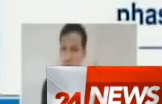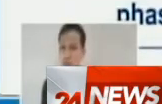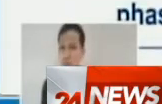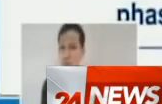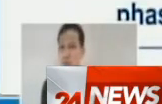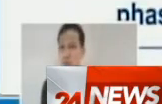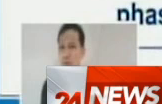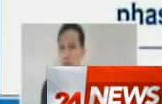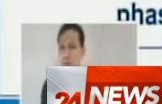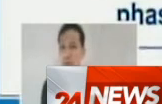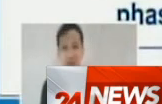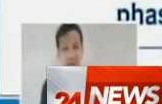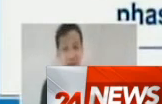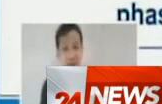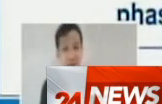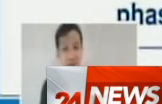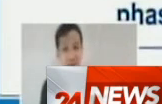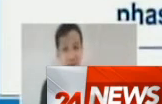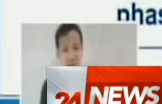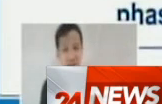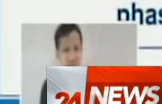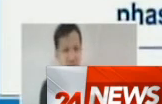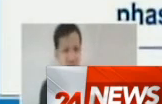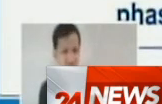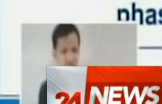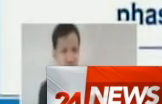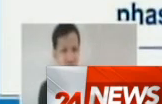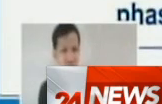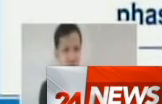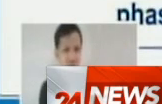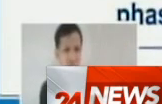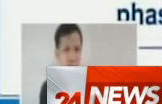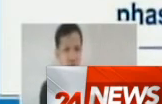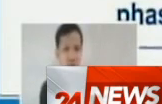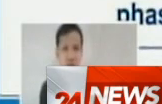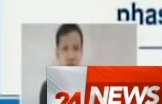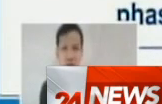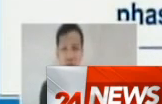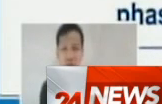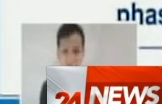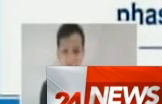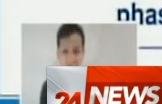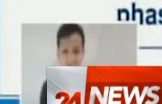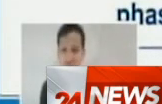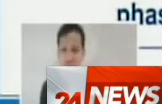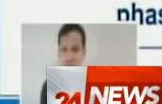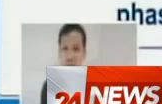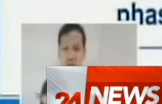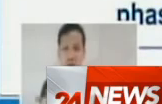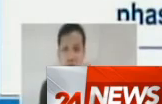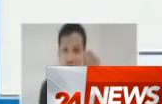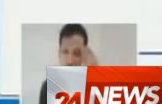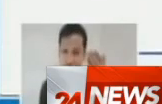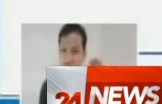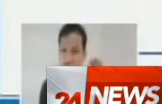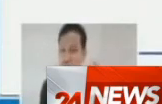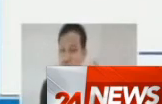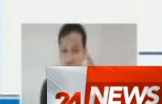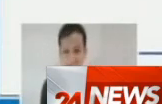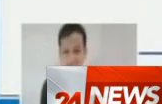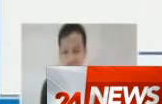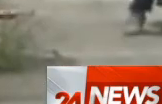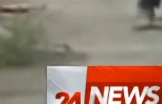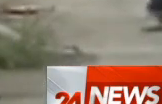National Task Force Emergency Operations Center. Noong June 16, ibinalik ang Cebu City sa Enhanced Community Quarantine mula sa General